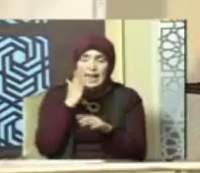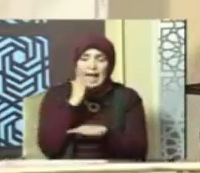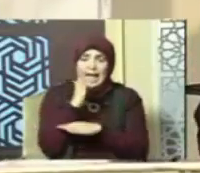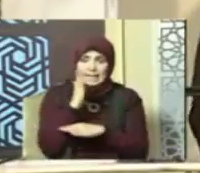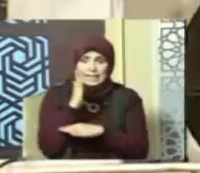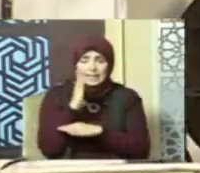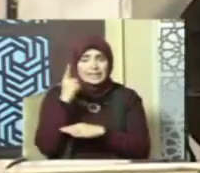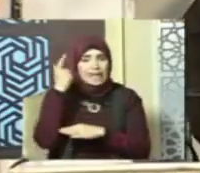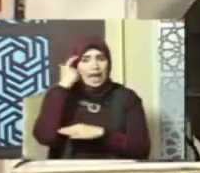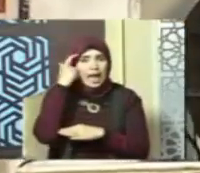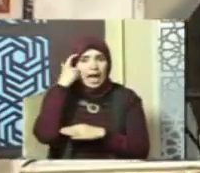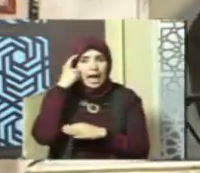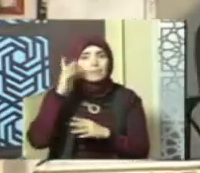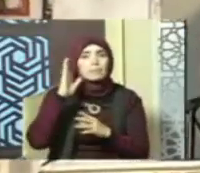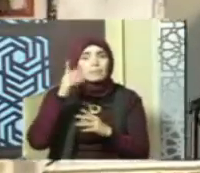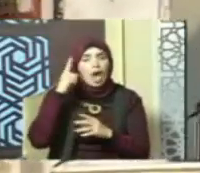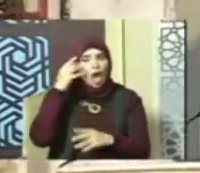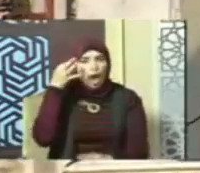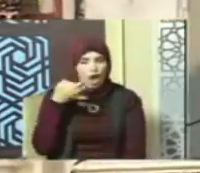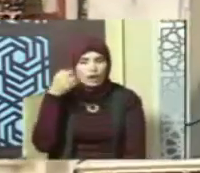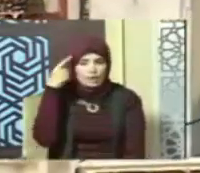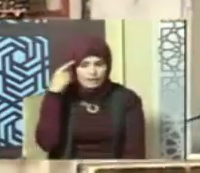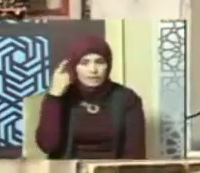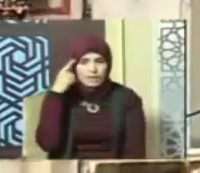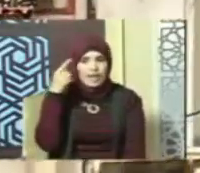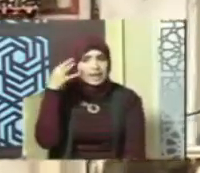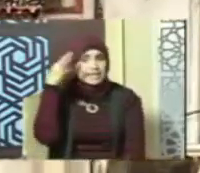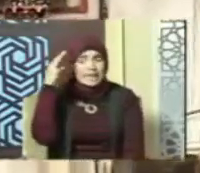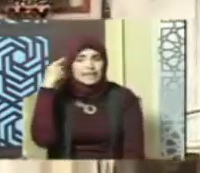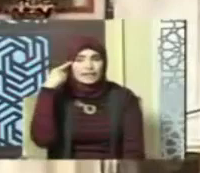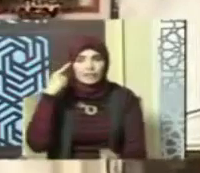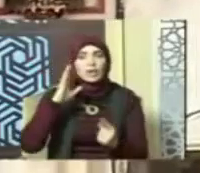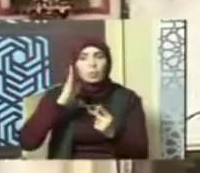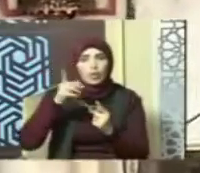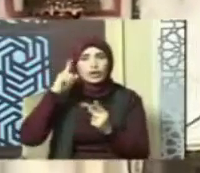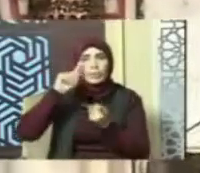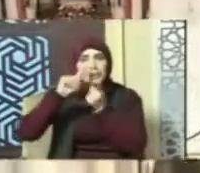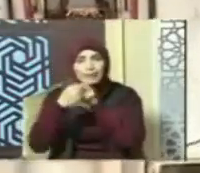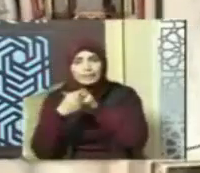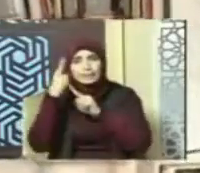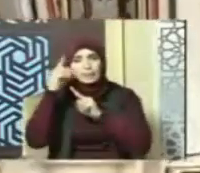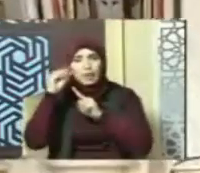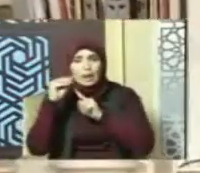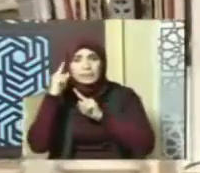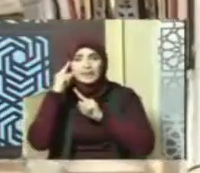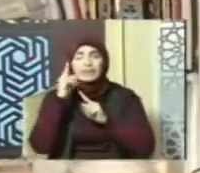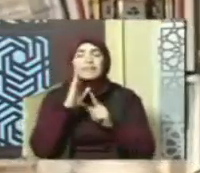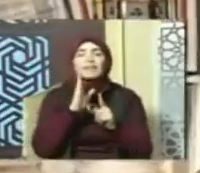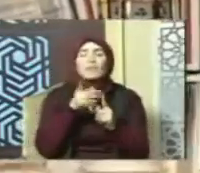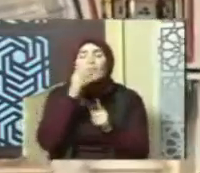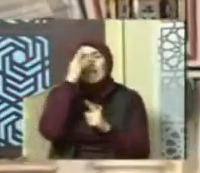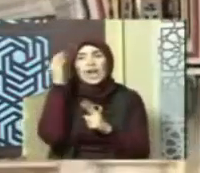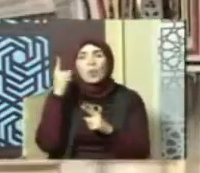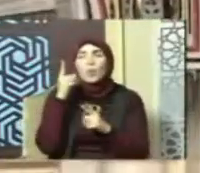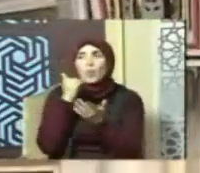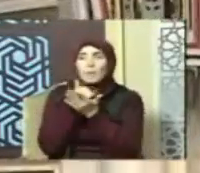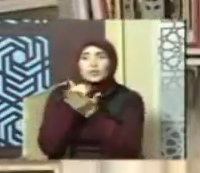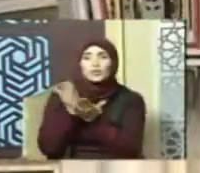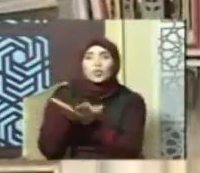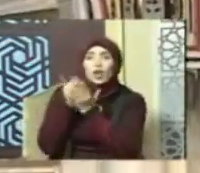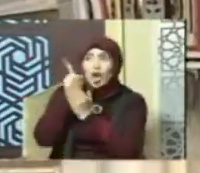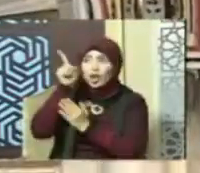اختل، ومن اعتمد على الناس مل، ومن اعتمد على الله فلا قل